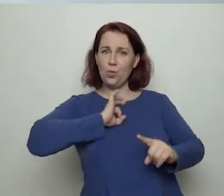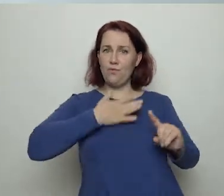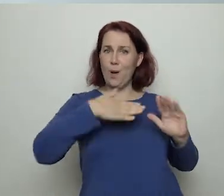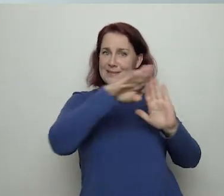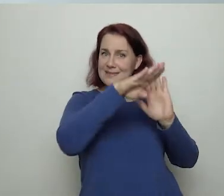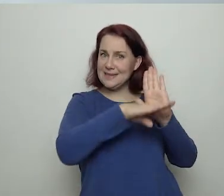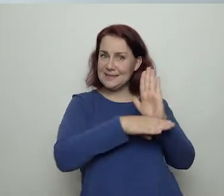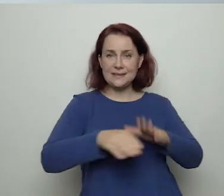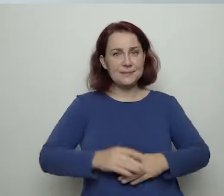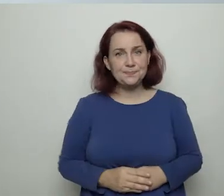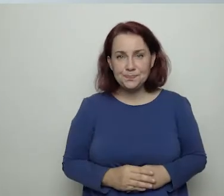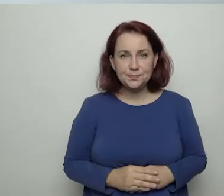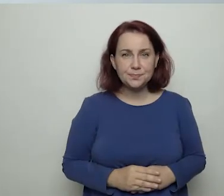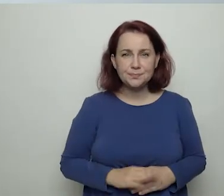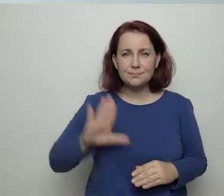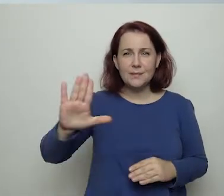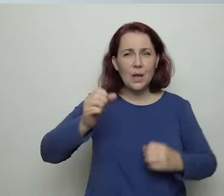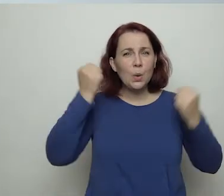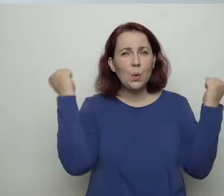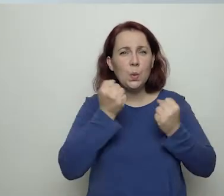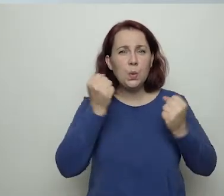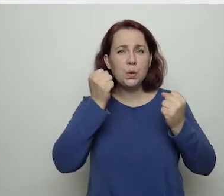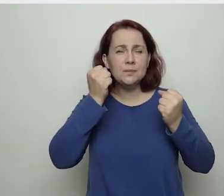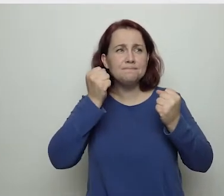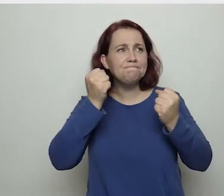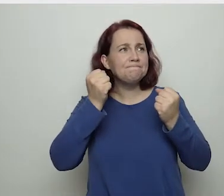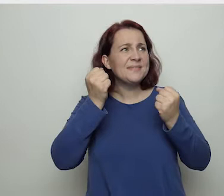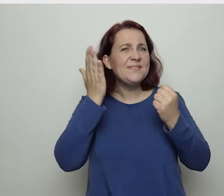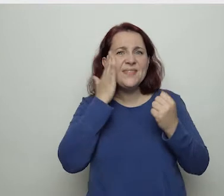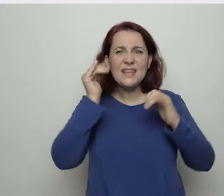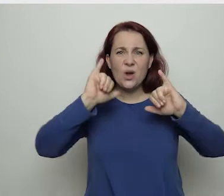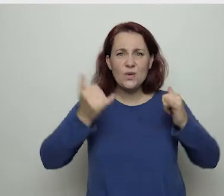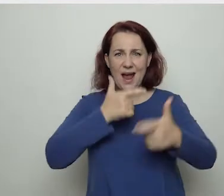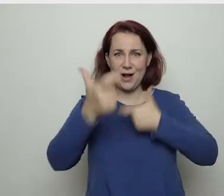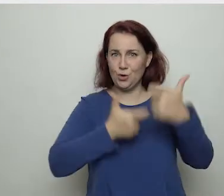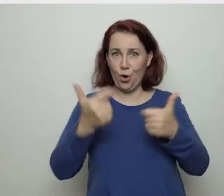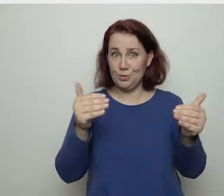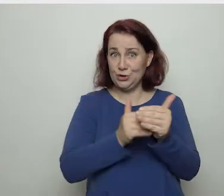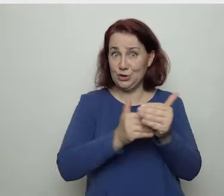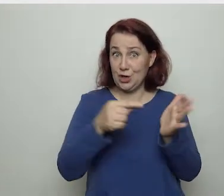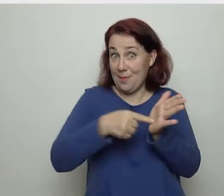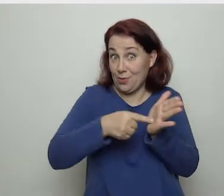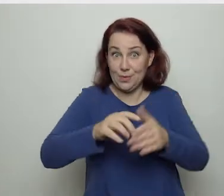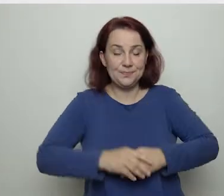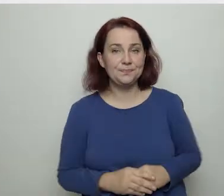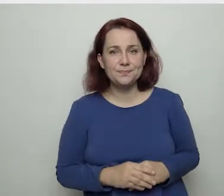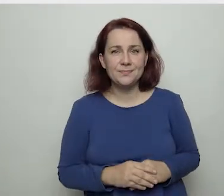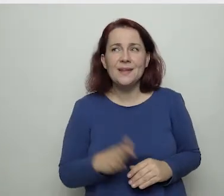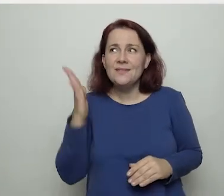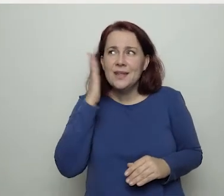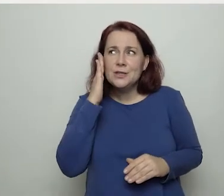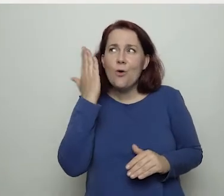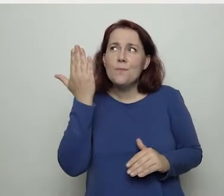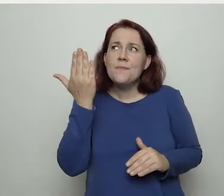rzeczywiście miał ogromny instynkt tego w jaki sposób to należy robić że trzeba do